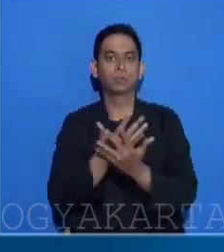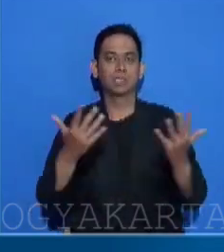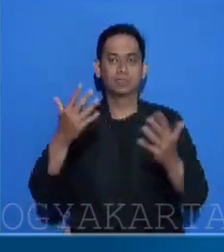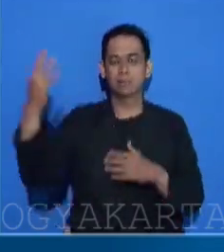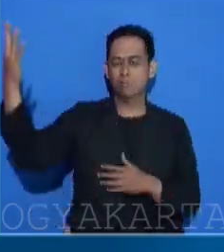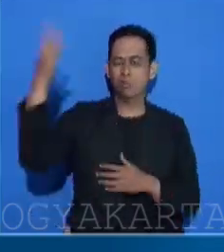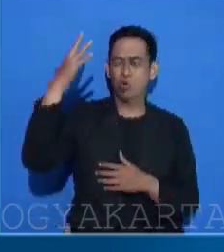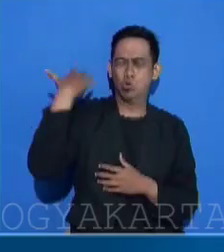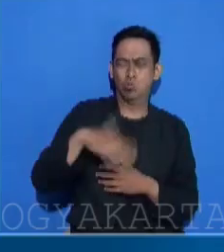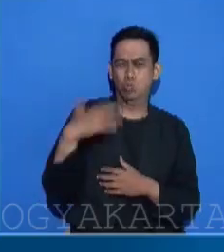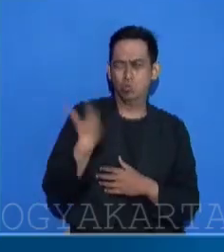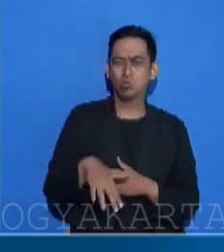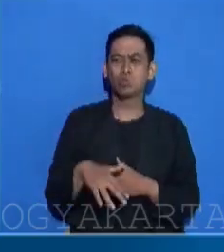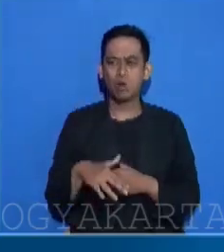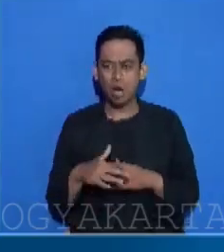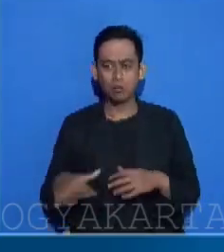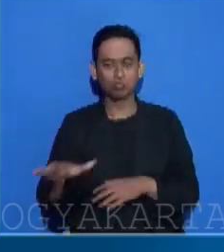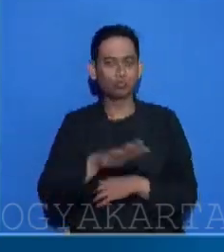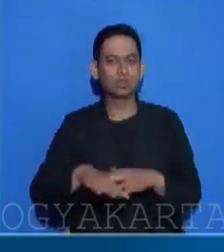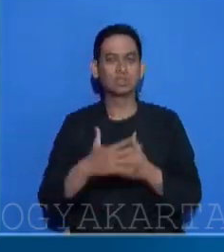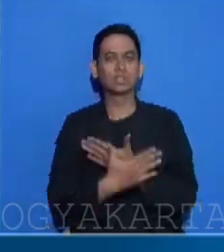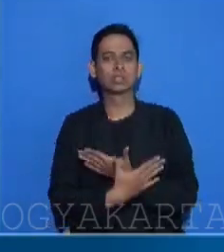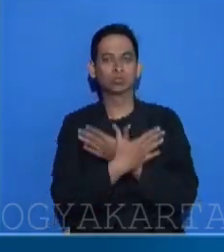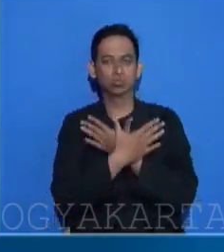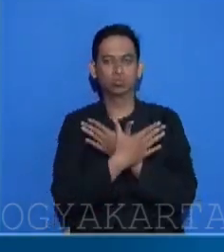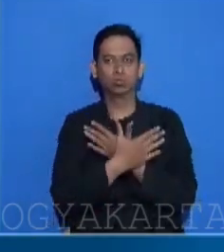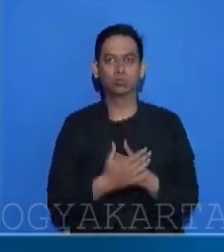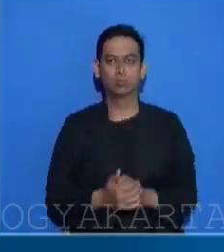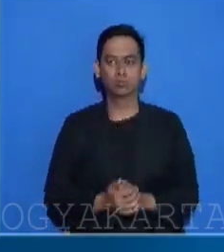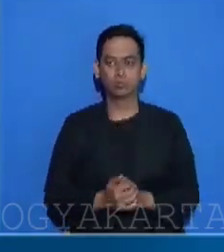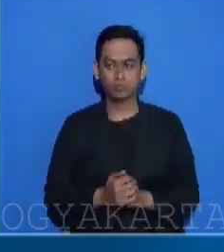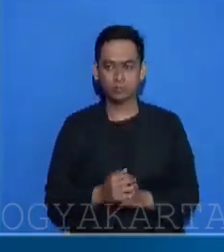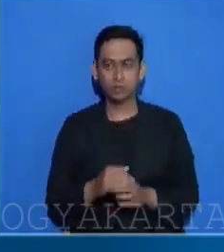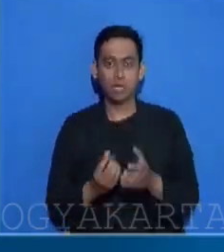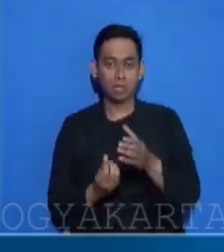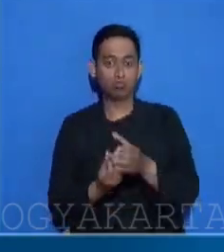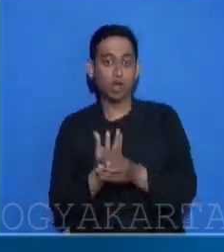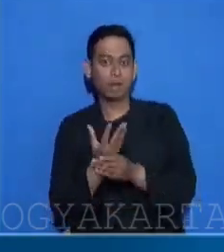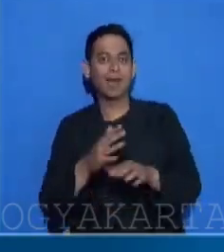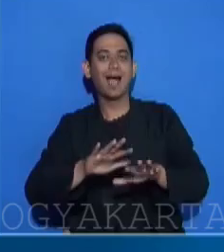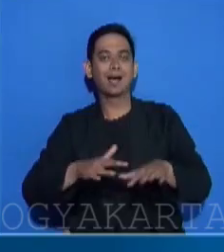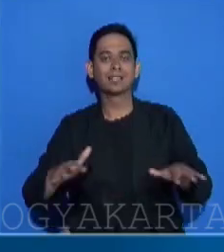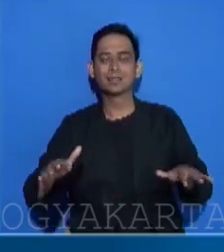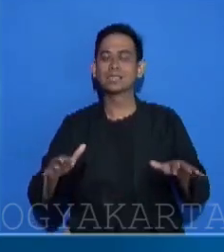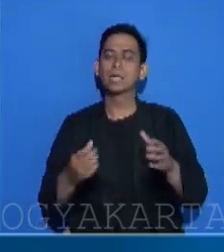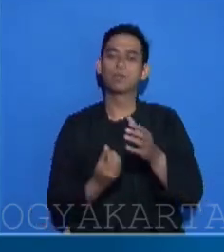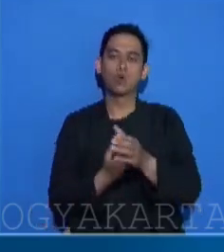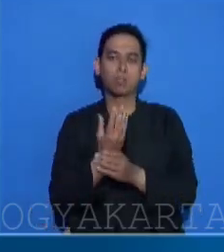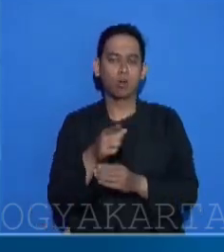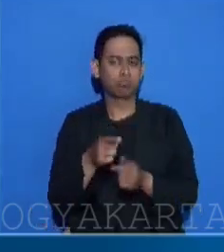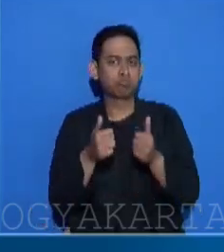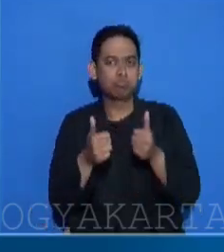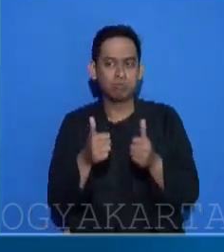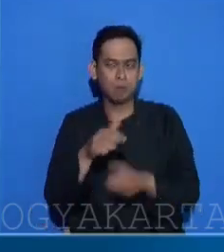dan tengah melanda Kabupaten Gunung Kidul saat ini aliran sumber air ini masih tergolong cukup deras sumber air ini